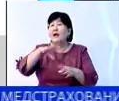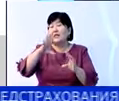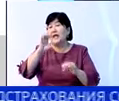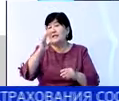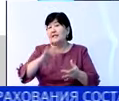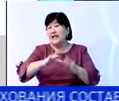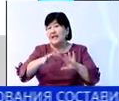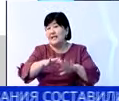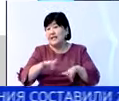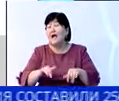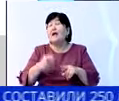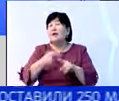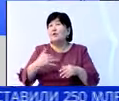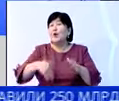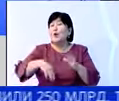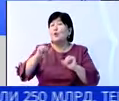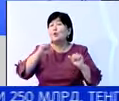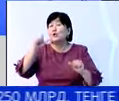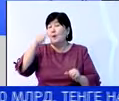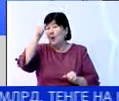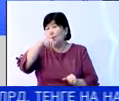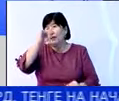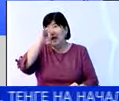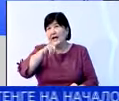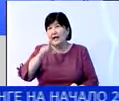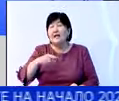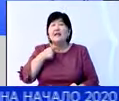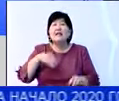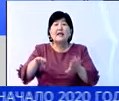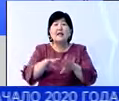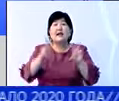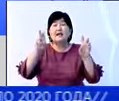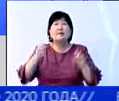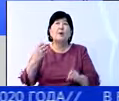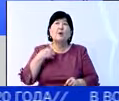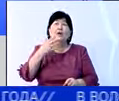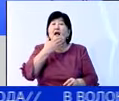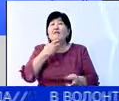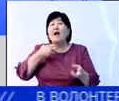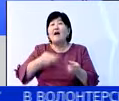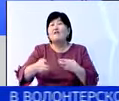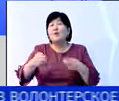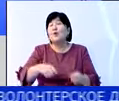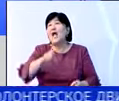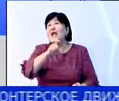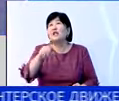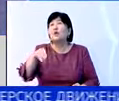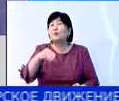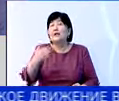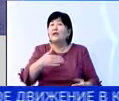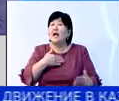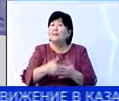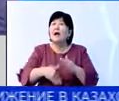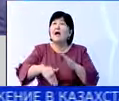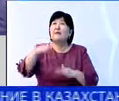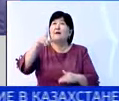социальных сетях. На этот раз лучшей спортсменкой года казахстанцы единогласно назвали казахстанскую фигуристку Элизабет Турсунбаеву за ее вклад в